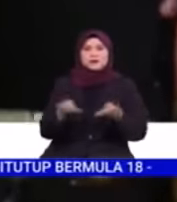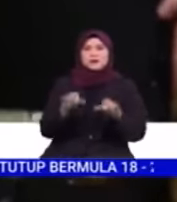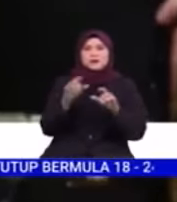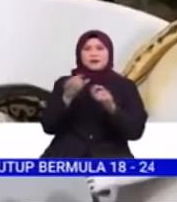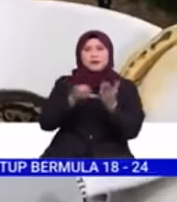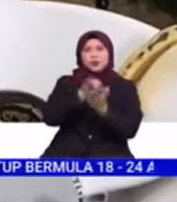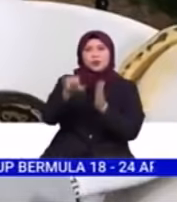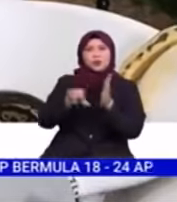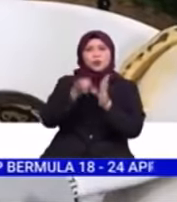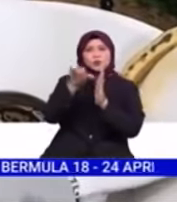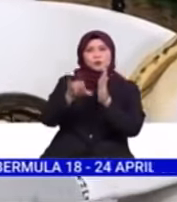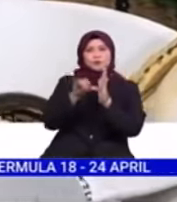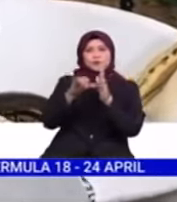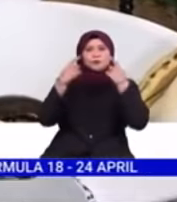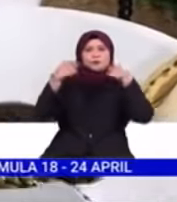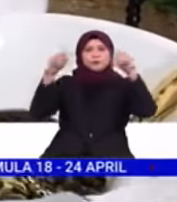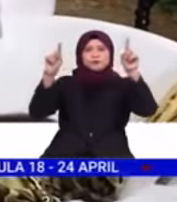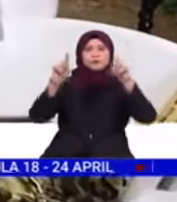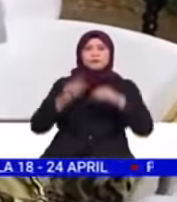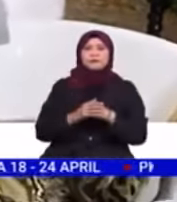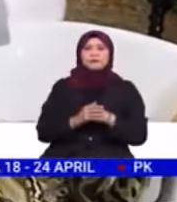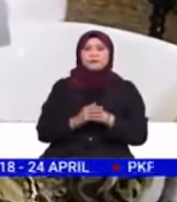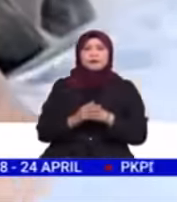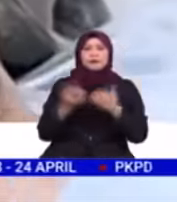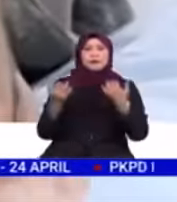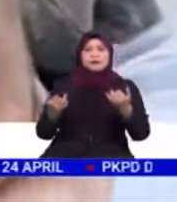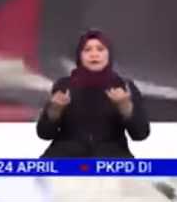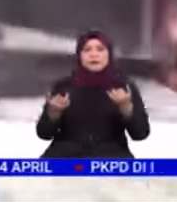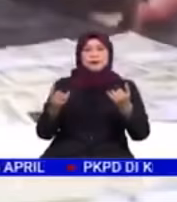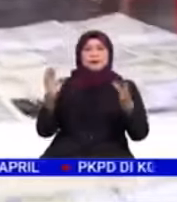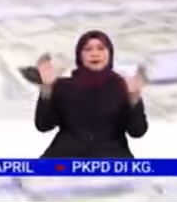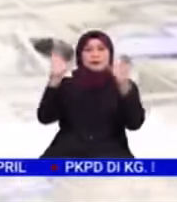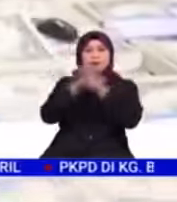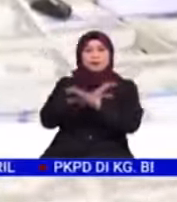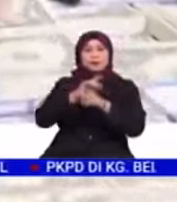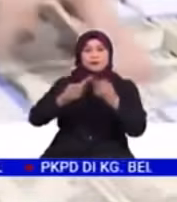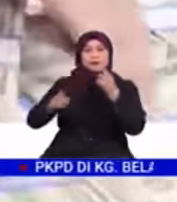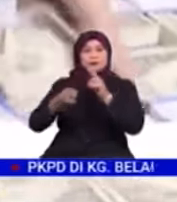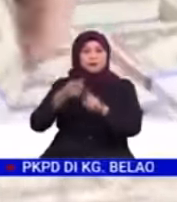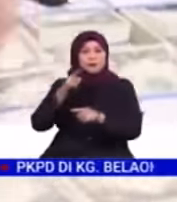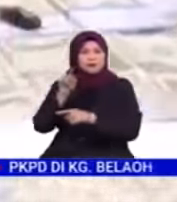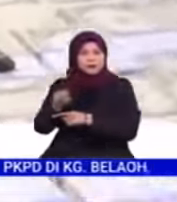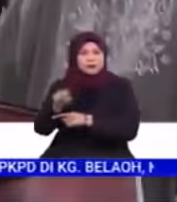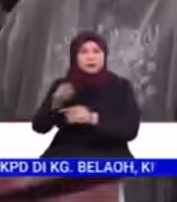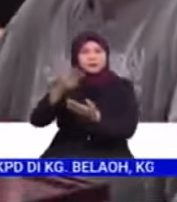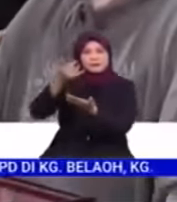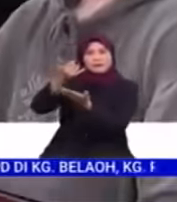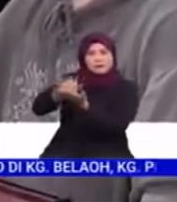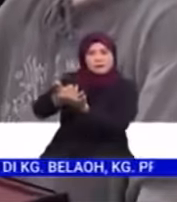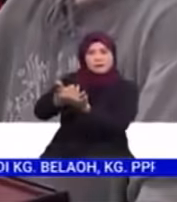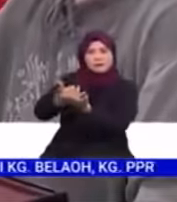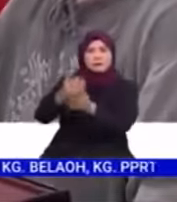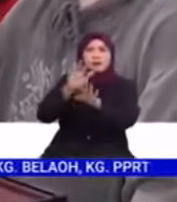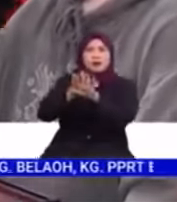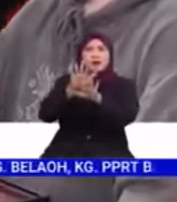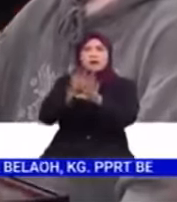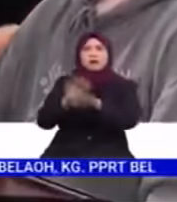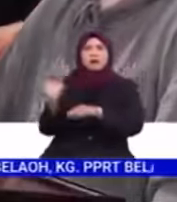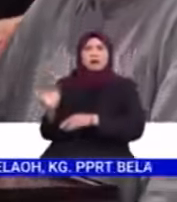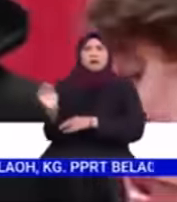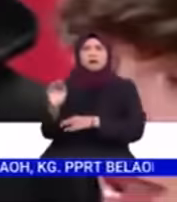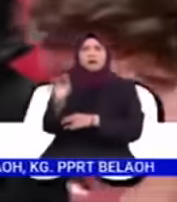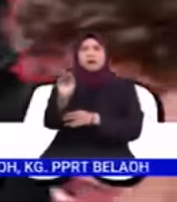YouTubers know you sedih kali ini sedih mencoba bahkan rasanya gamparin bersama puluhan ekor